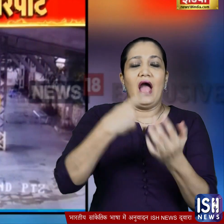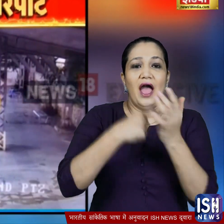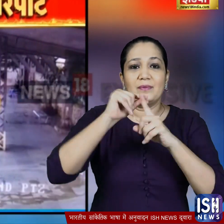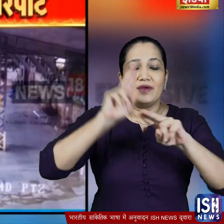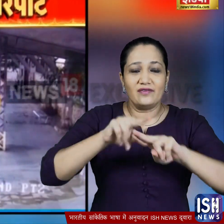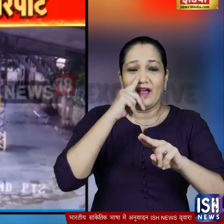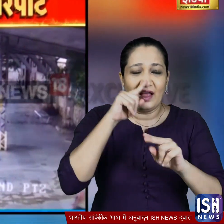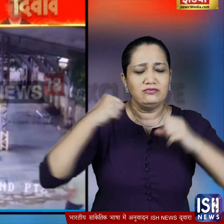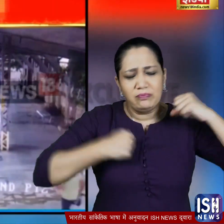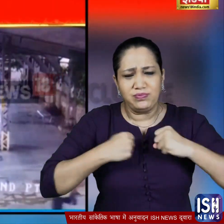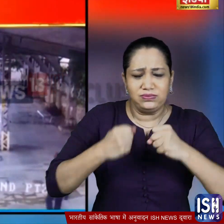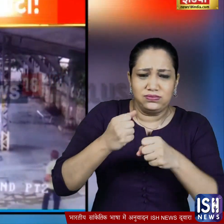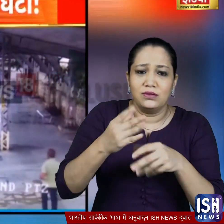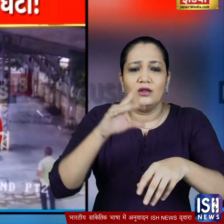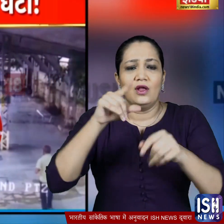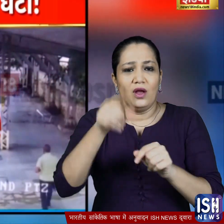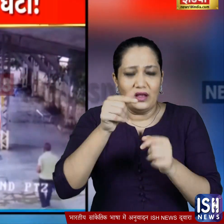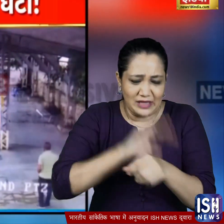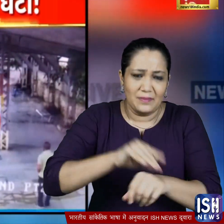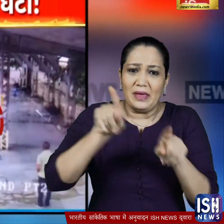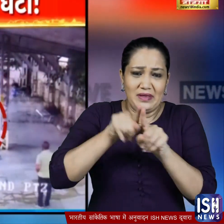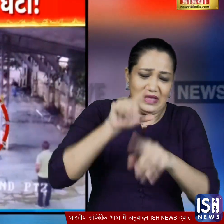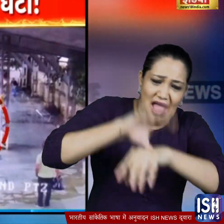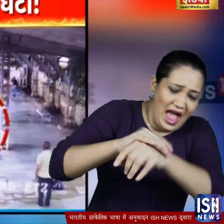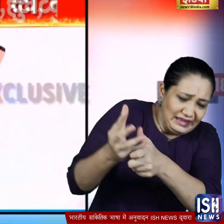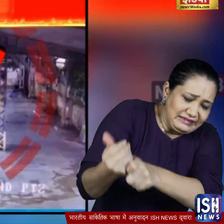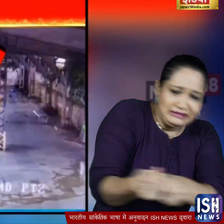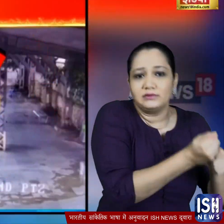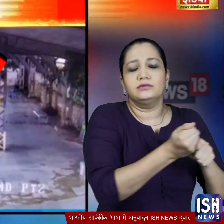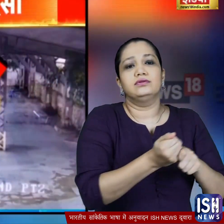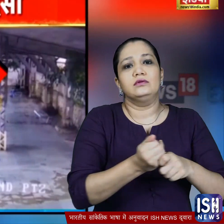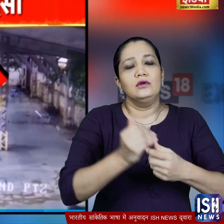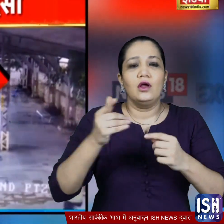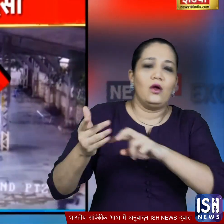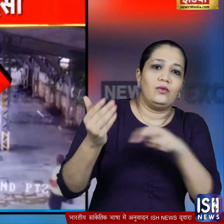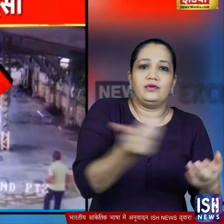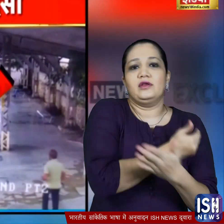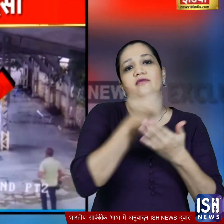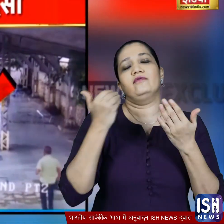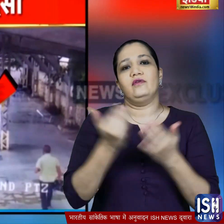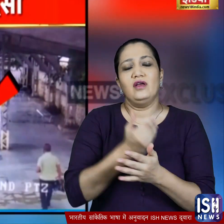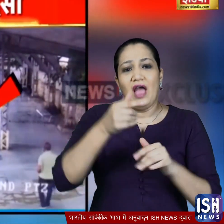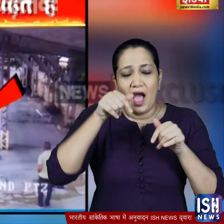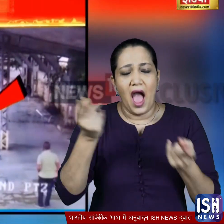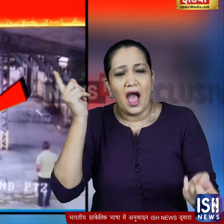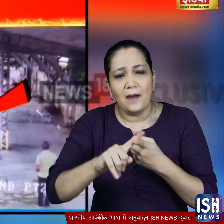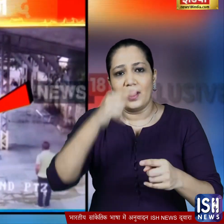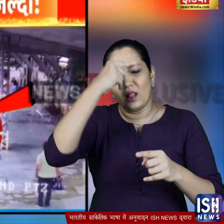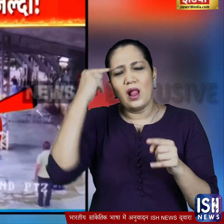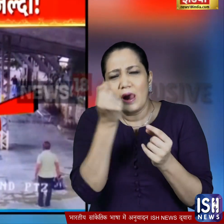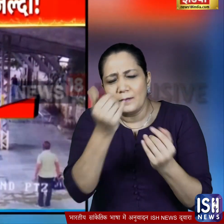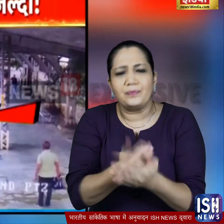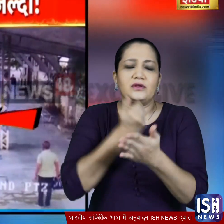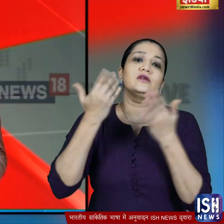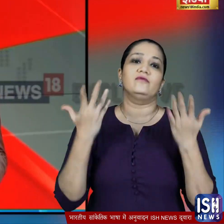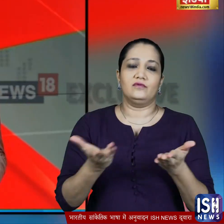की जवान उसकी तरफ दौड़ पड़ी। उस जवान ने तुरंत उस आदमी का हाथ पकड़कर खींचा और ट्रेन से दूर कर दिया। इस हादसे में उस आदमी की जान बाल बाल